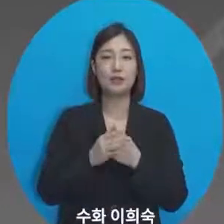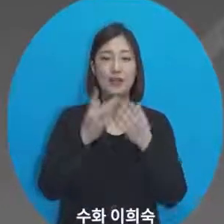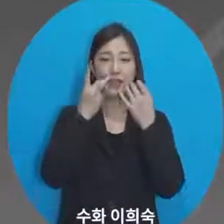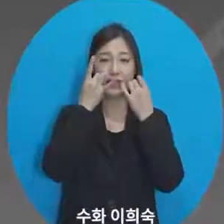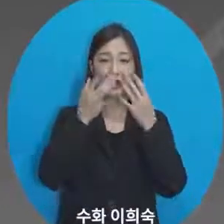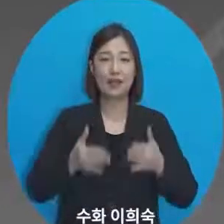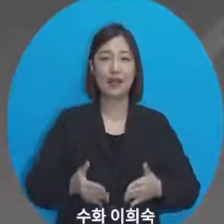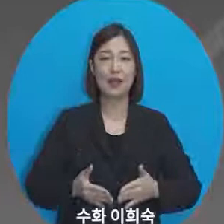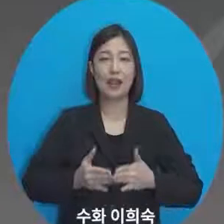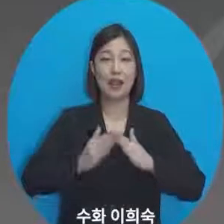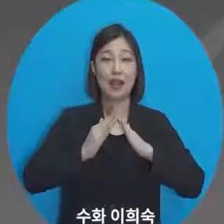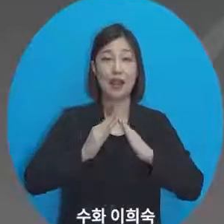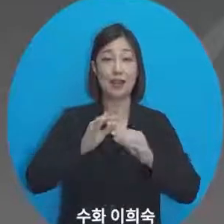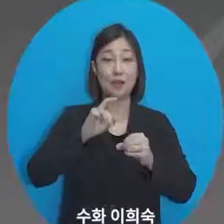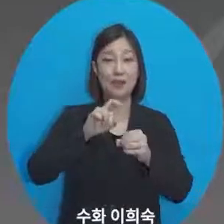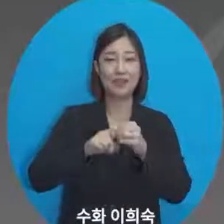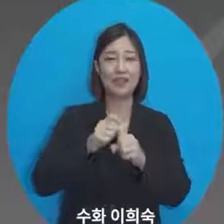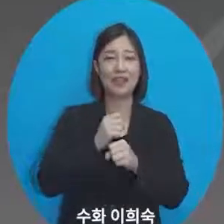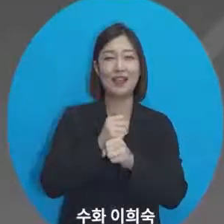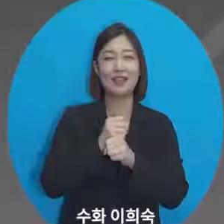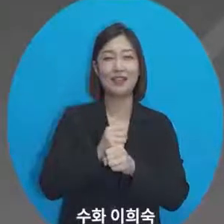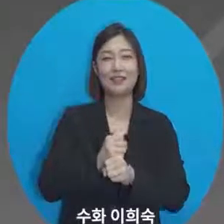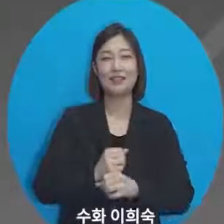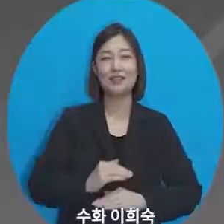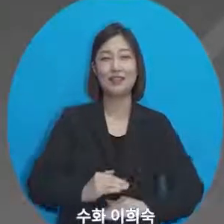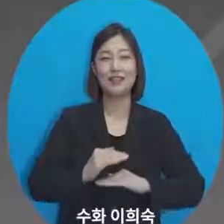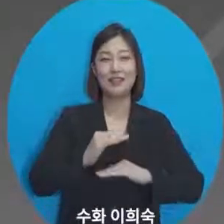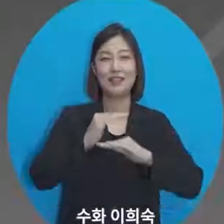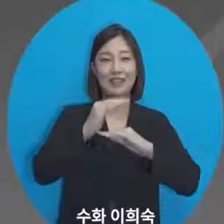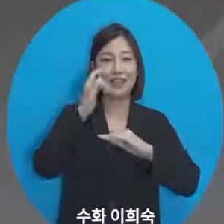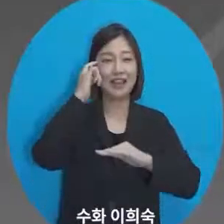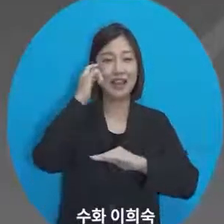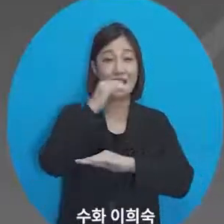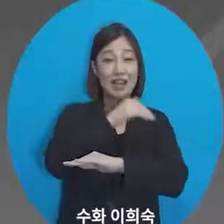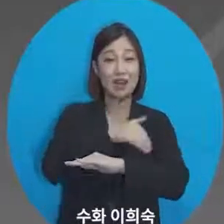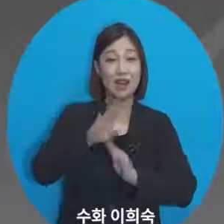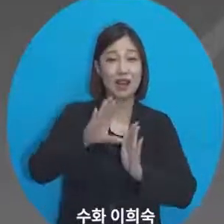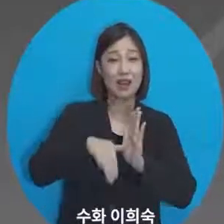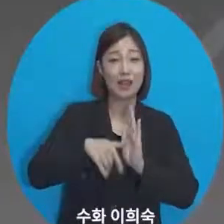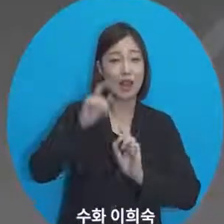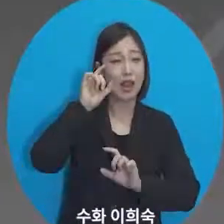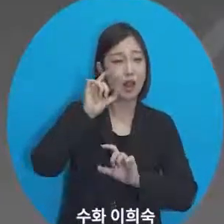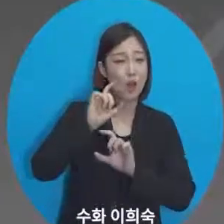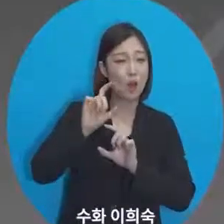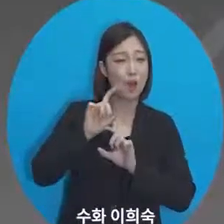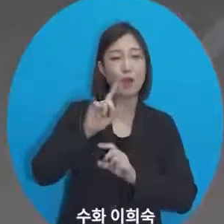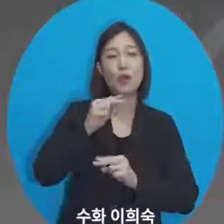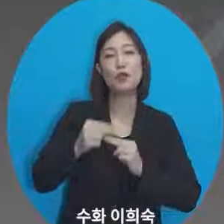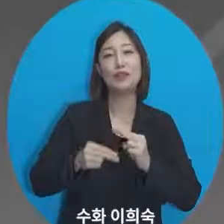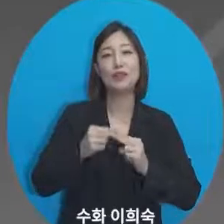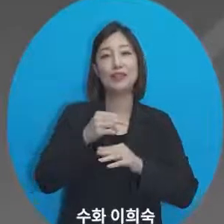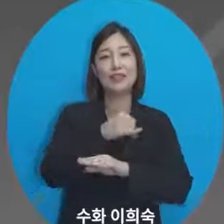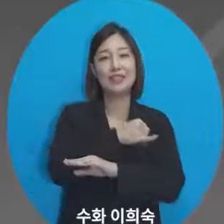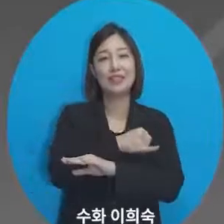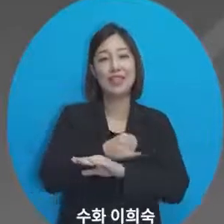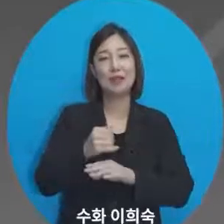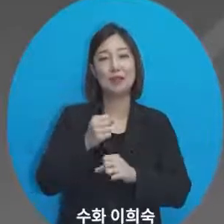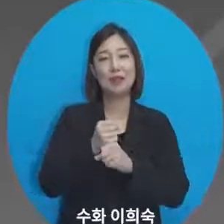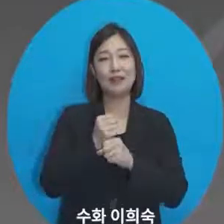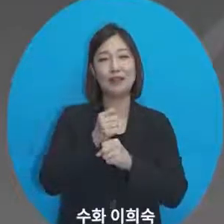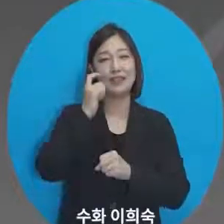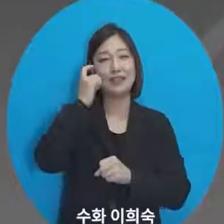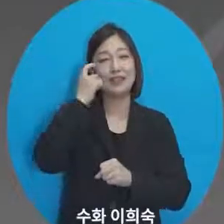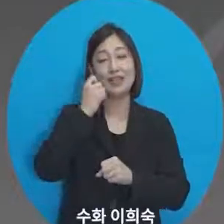신축을 하고자 한 공항입니다. 기획 단계에서부터 유니버셜 디자인 공항을 목표로 계획을